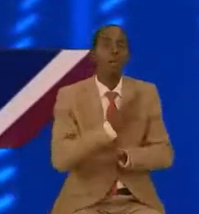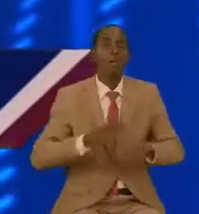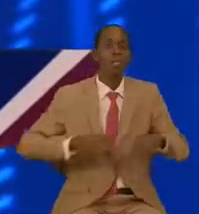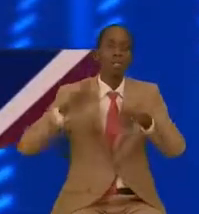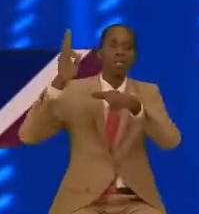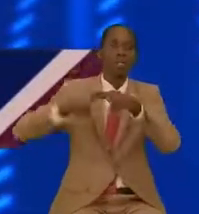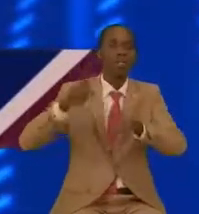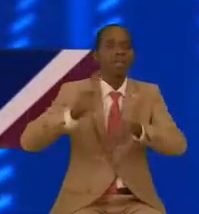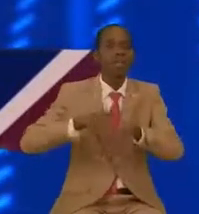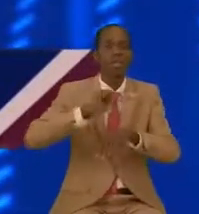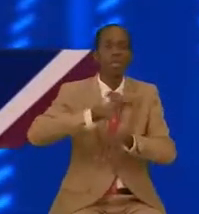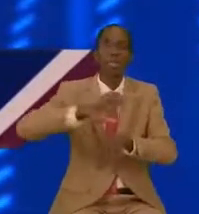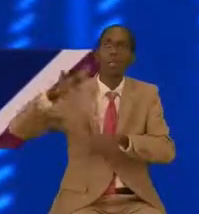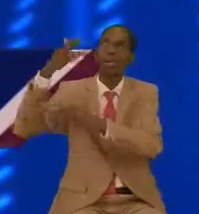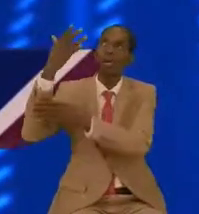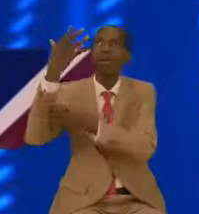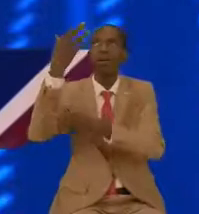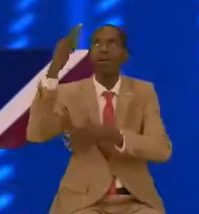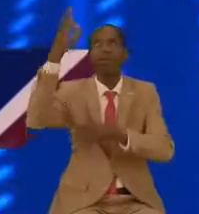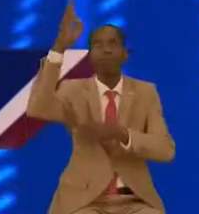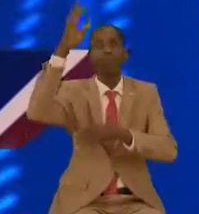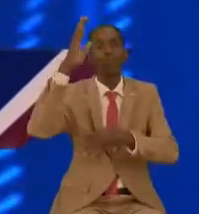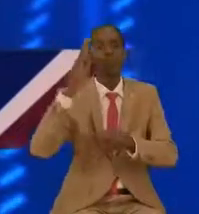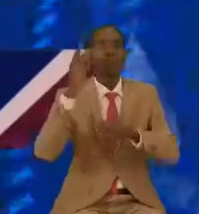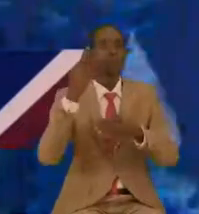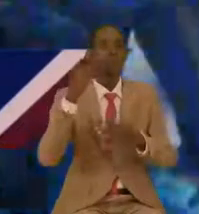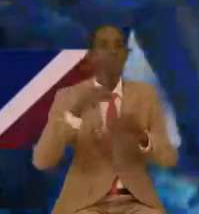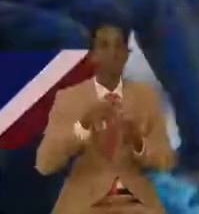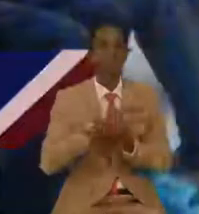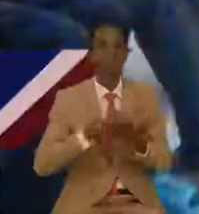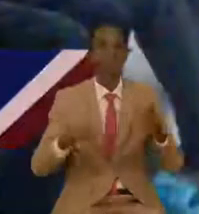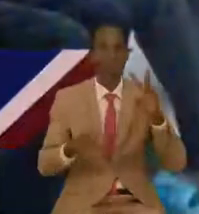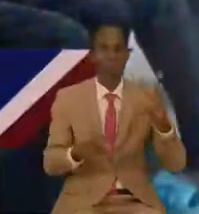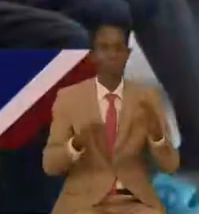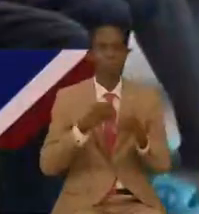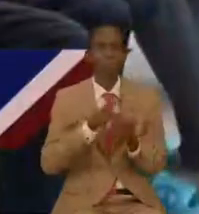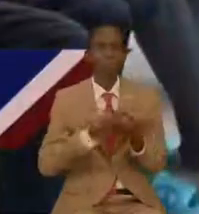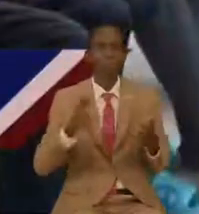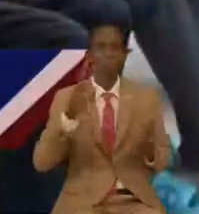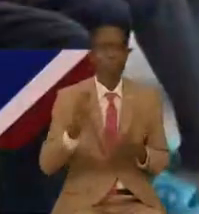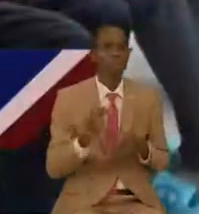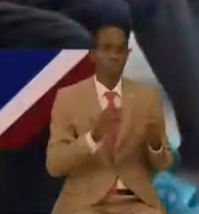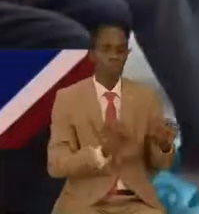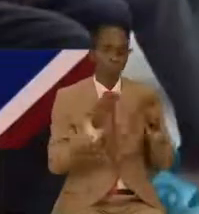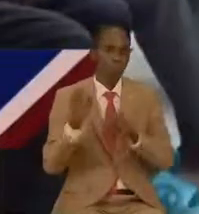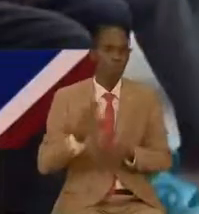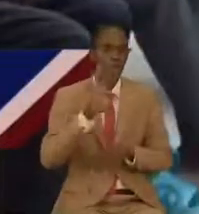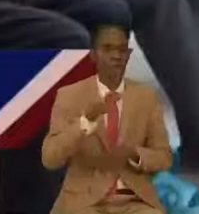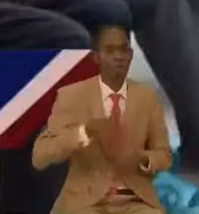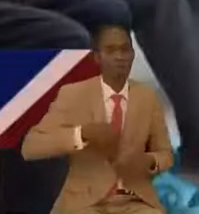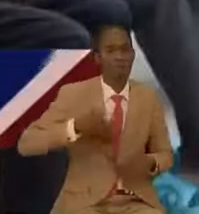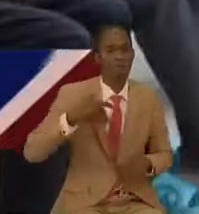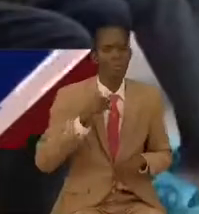où Christ est assis à la droite de Dieu. Verset 2.